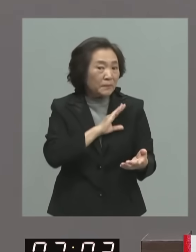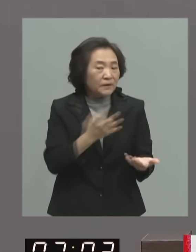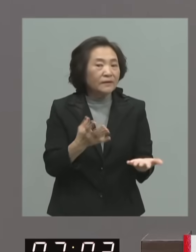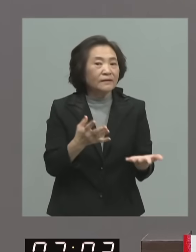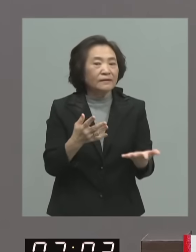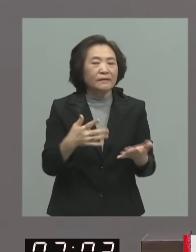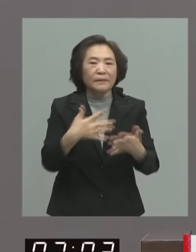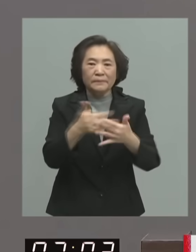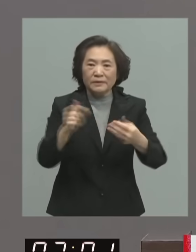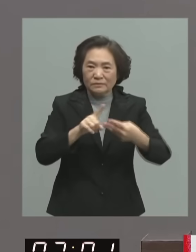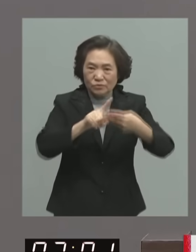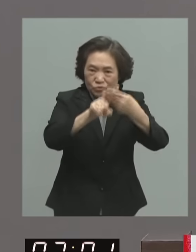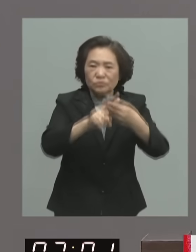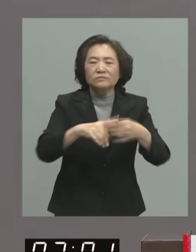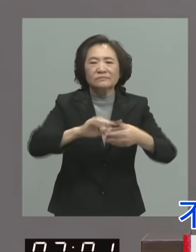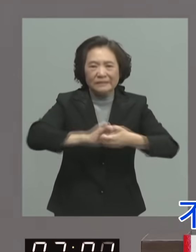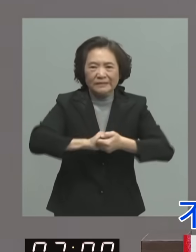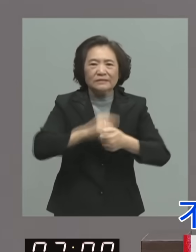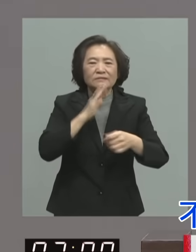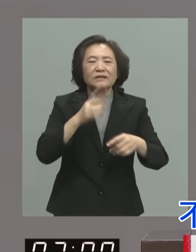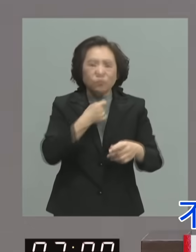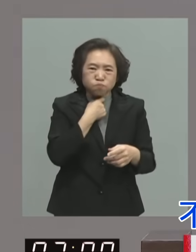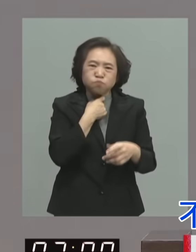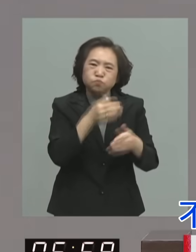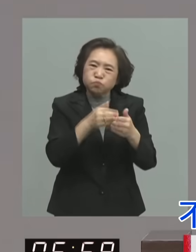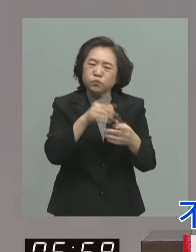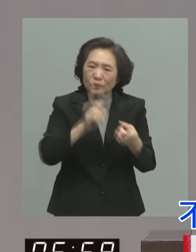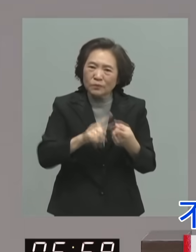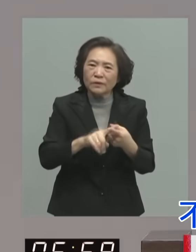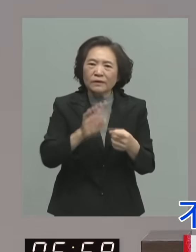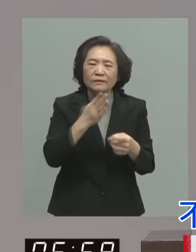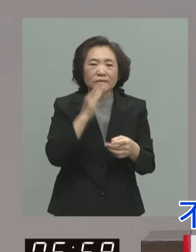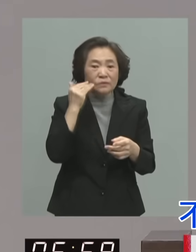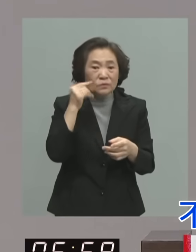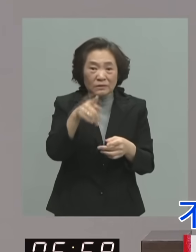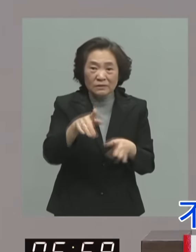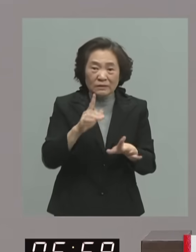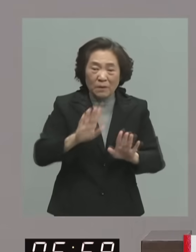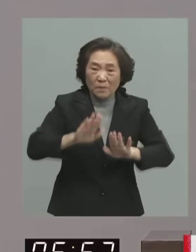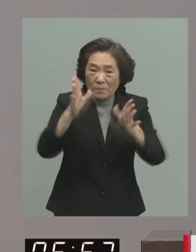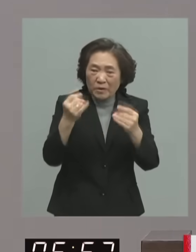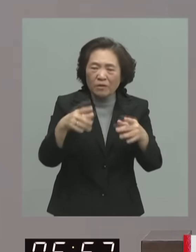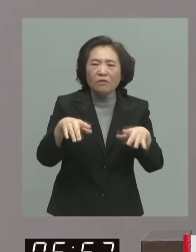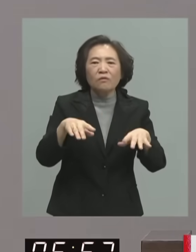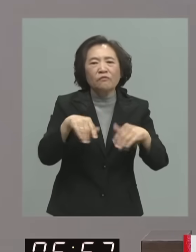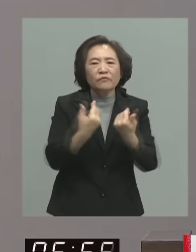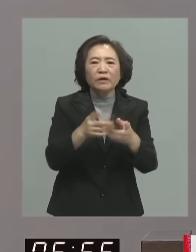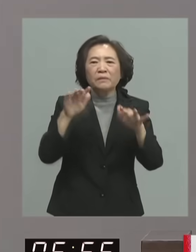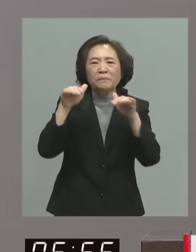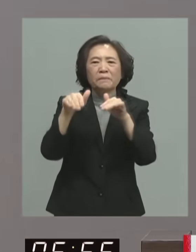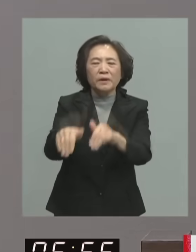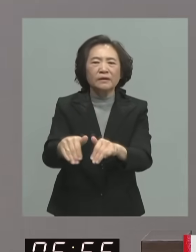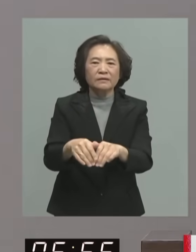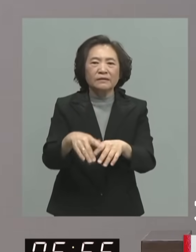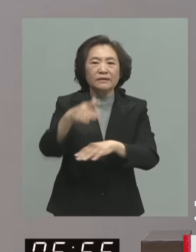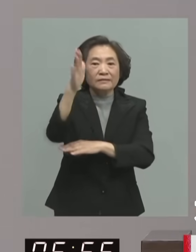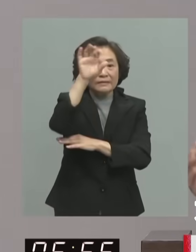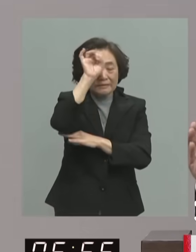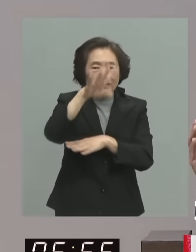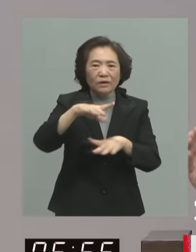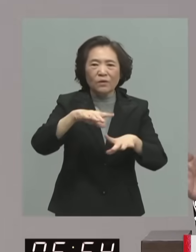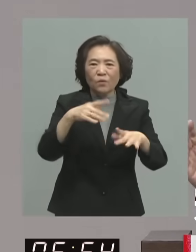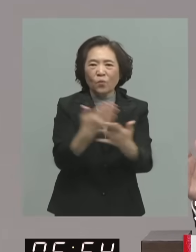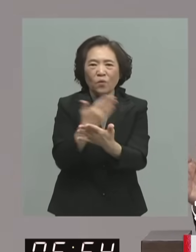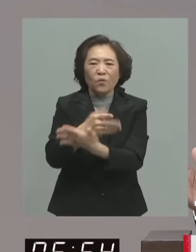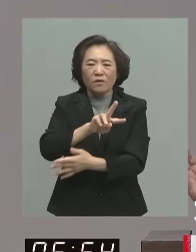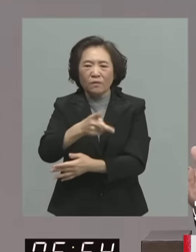需要制衡，不否则就会向下沉沦， 政党需要轮替，不然